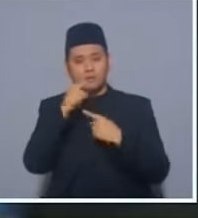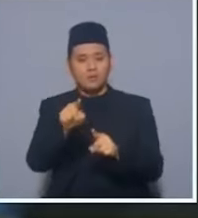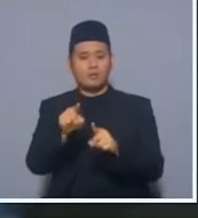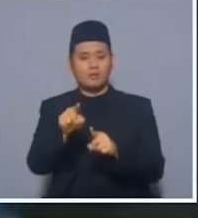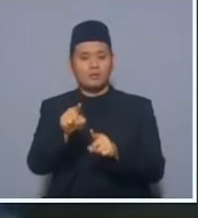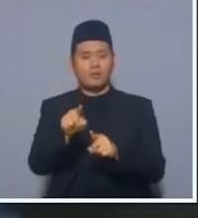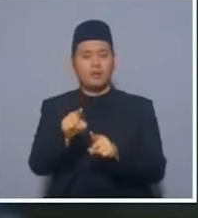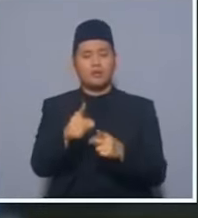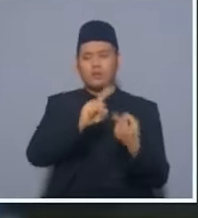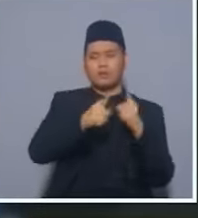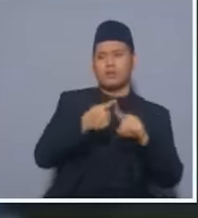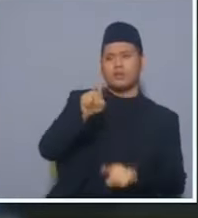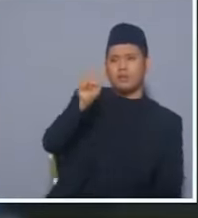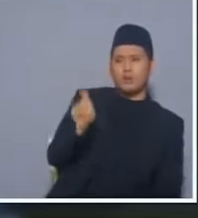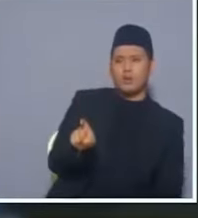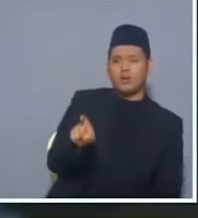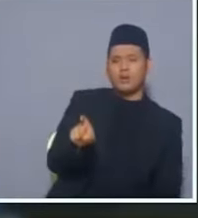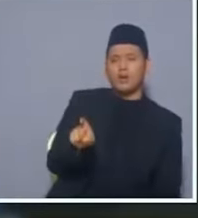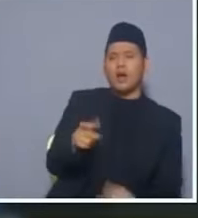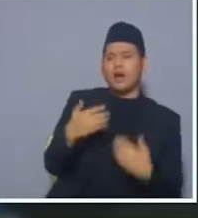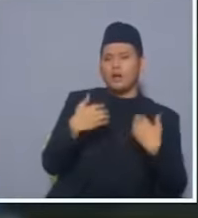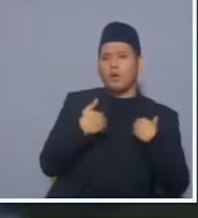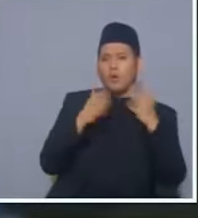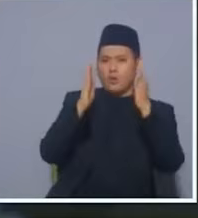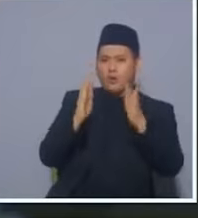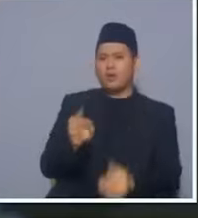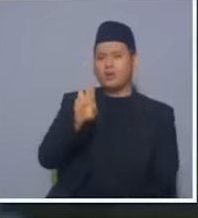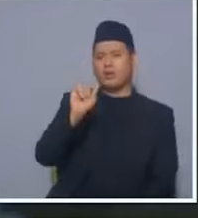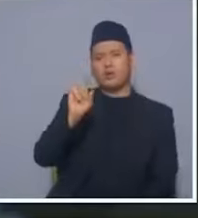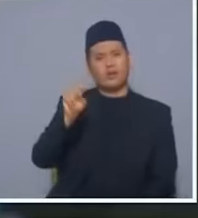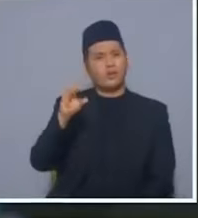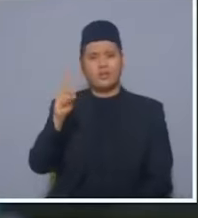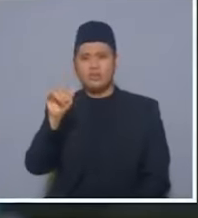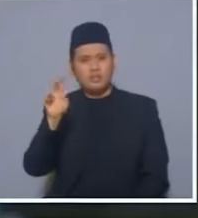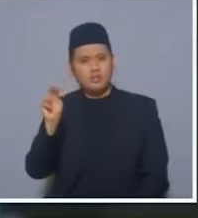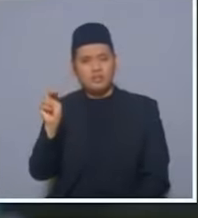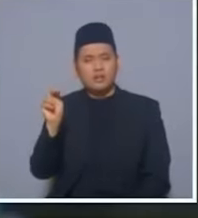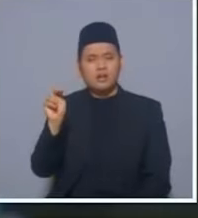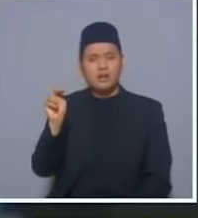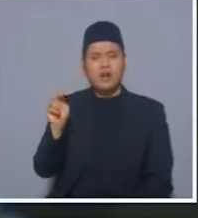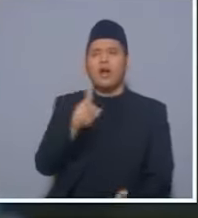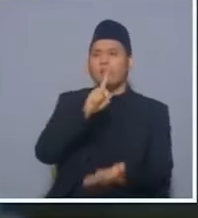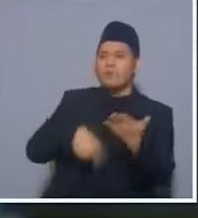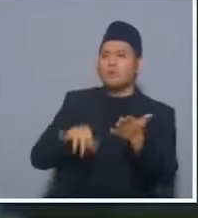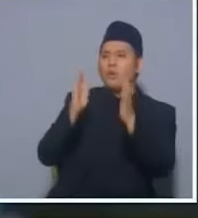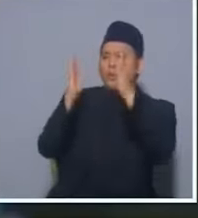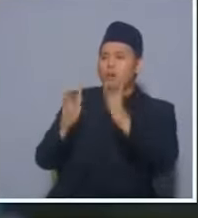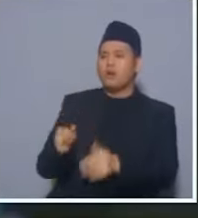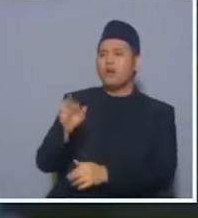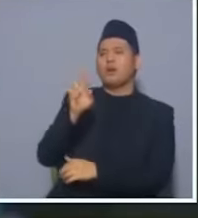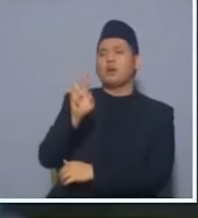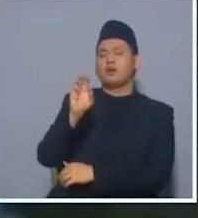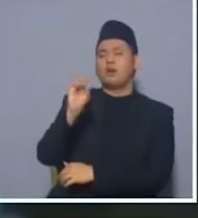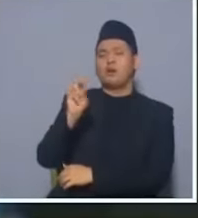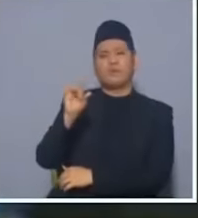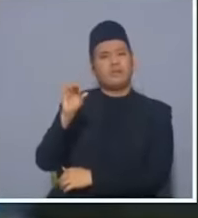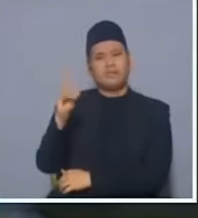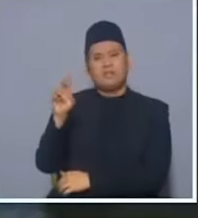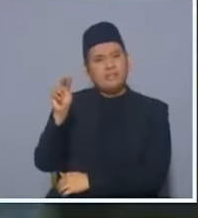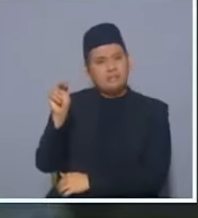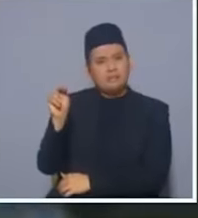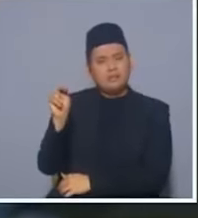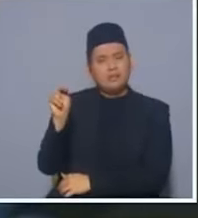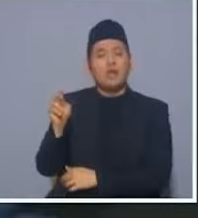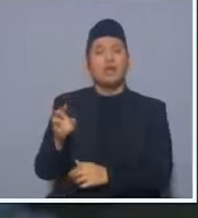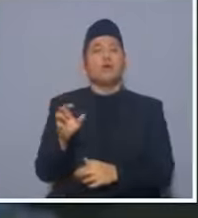bidah itu adalah orang-orang bodoh dan fasik yang bercakap sesuatu yang besar. Maksudnya, kalau kita lihat hari